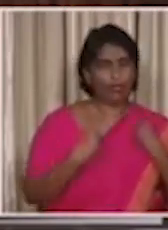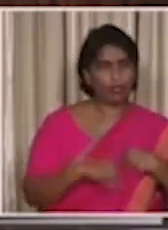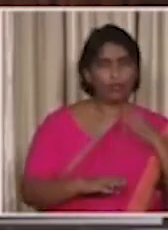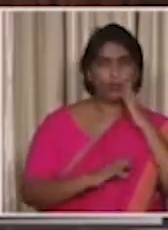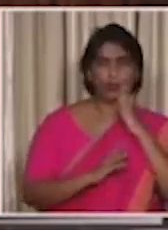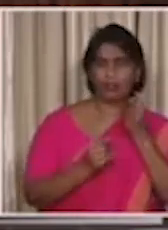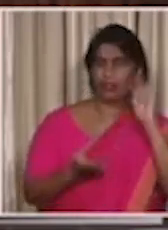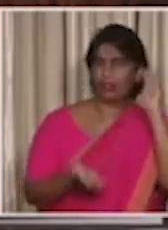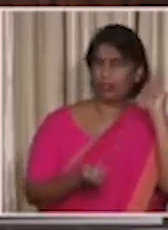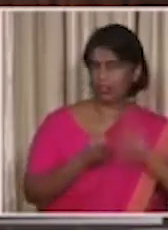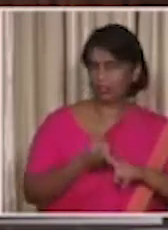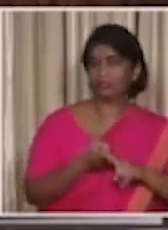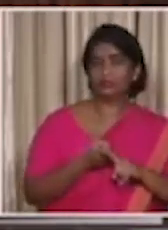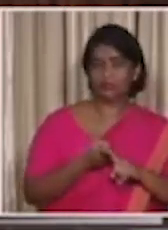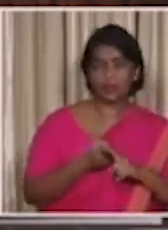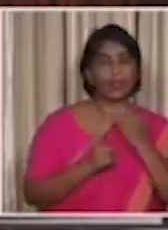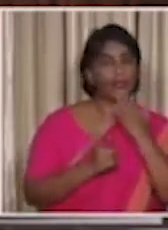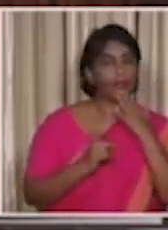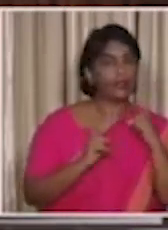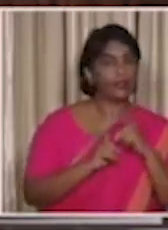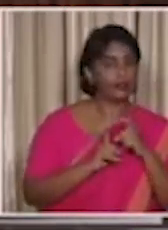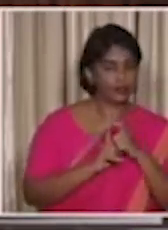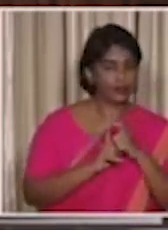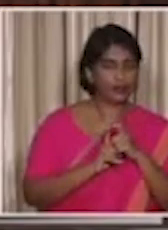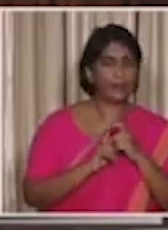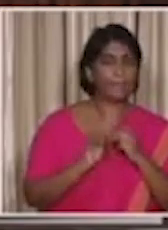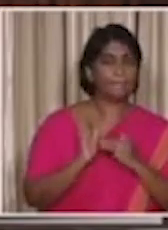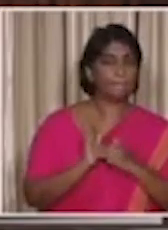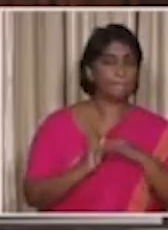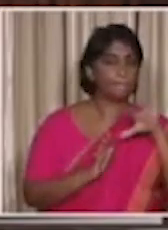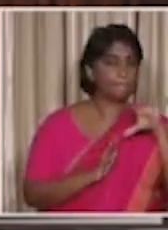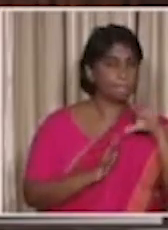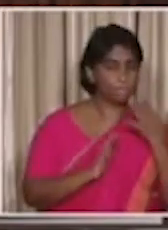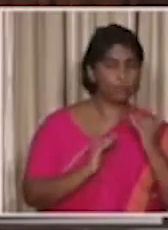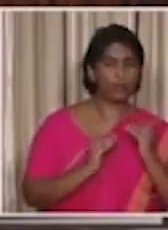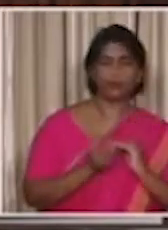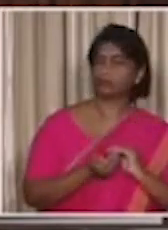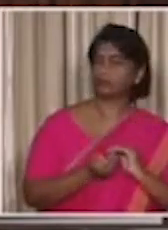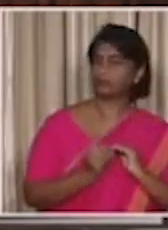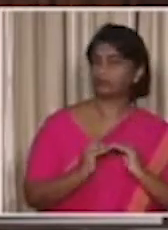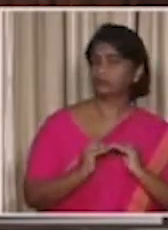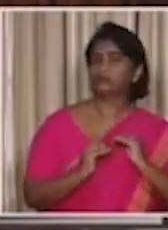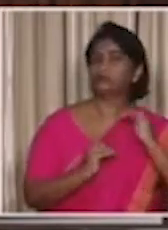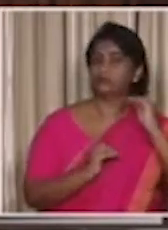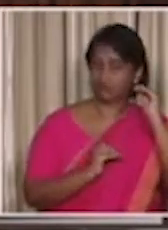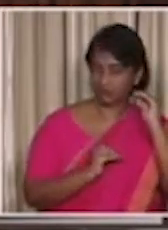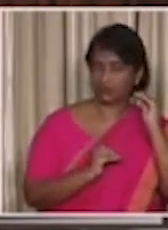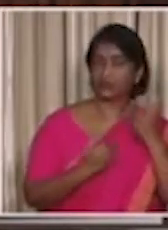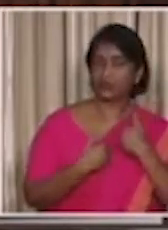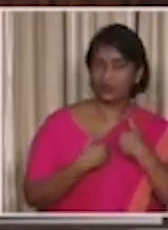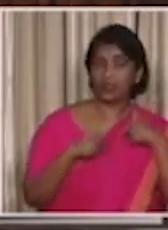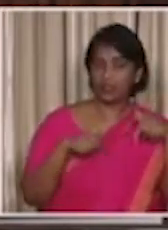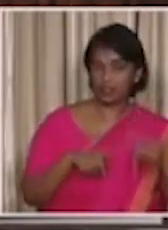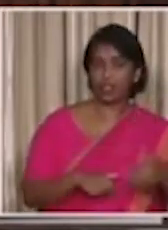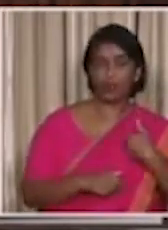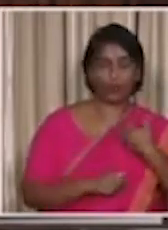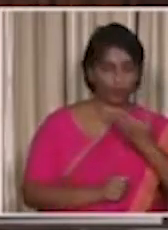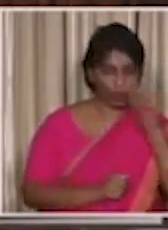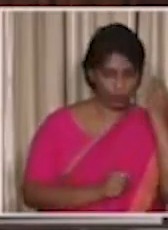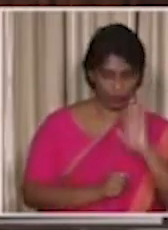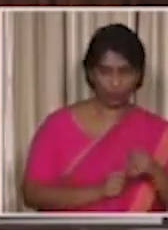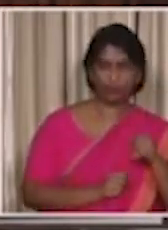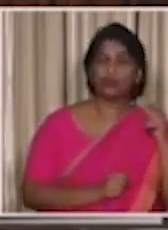විදේශ සංචිතය ඇමරිකානු ඩොලර් මිලියන 500ක් දක්වා ඉහළ නංවා ගැනීමට අපට දැන් පුළුවන් වෙලා